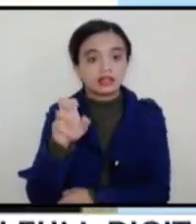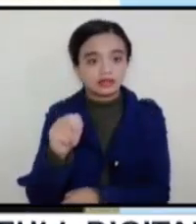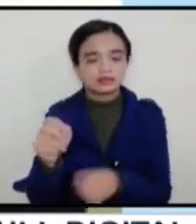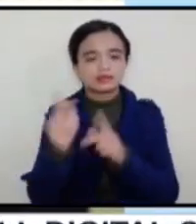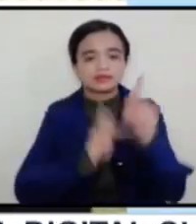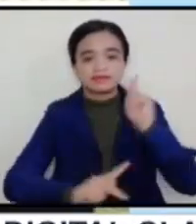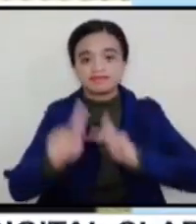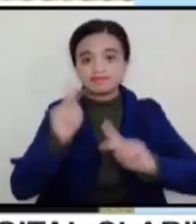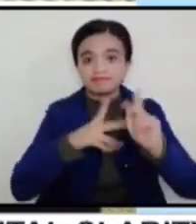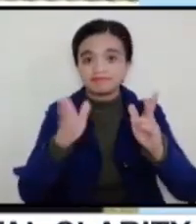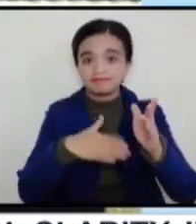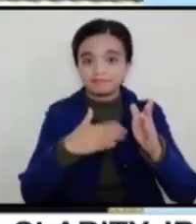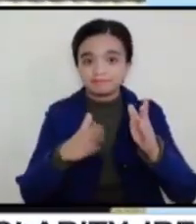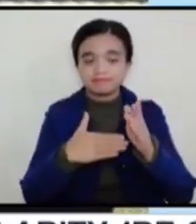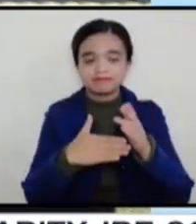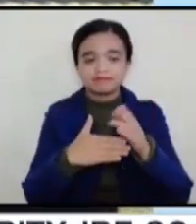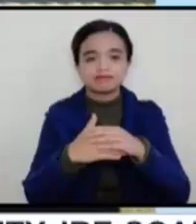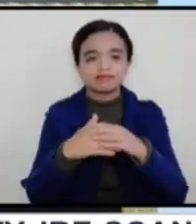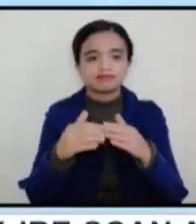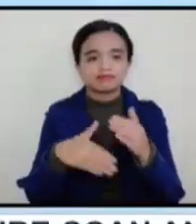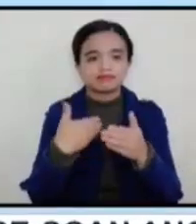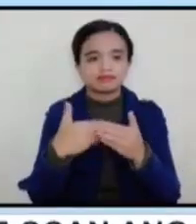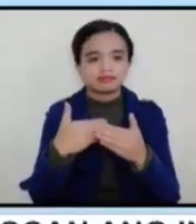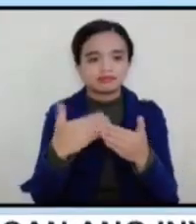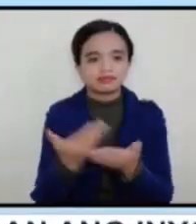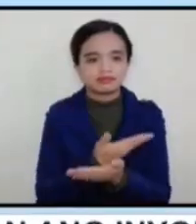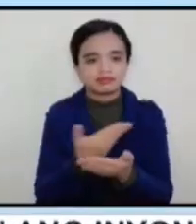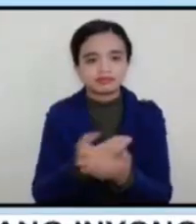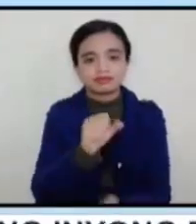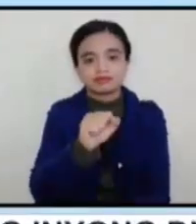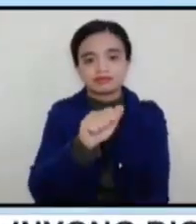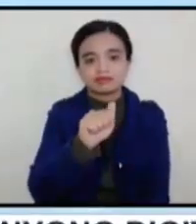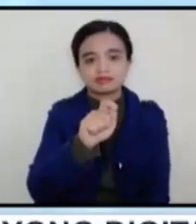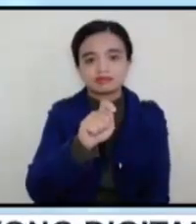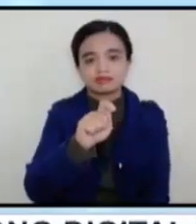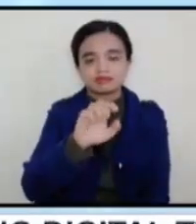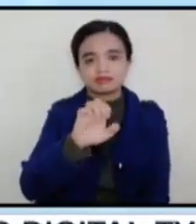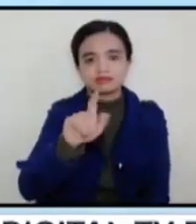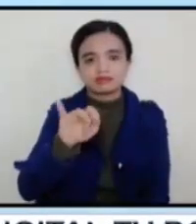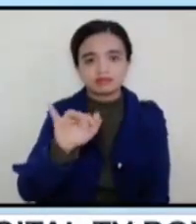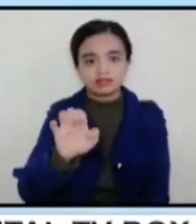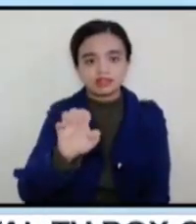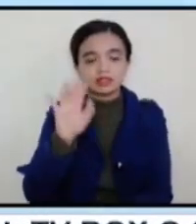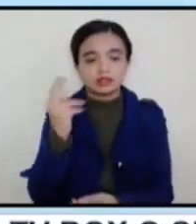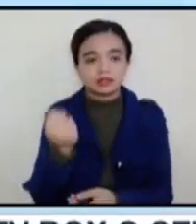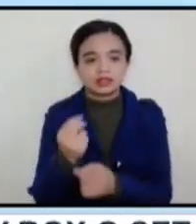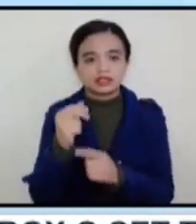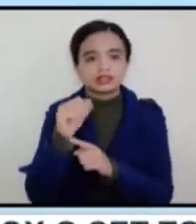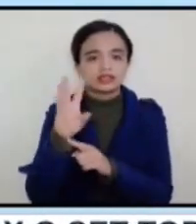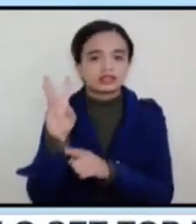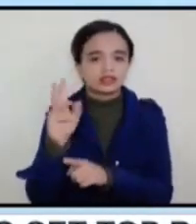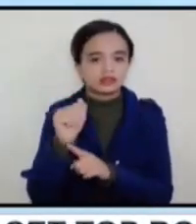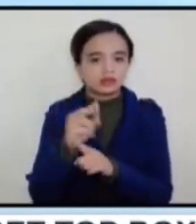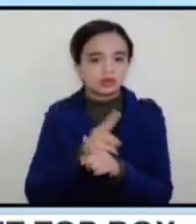kanilang upcoming album na Satellite na nakatakda namang i-release sa August 16. Wala pang ibang